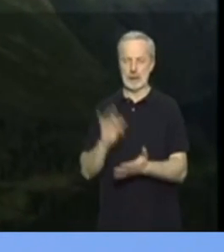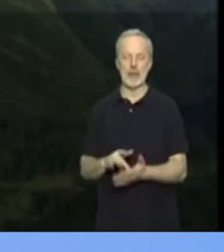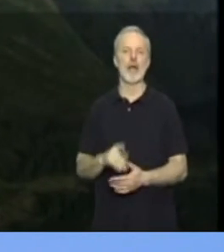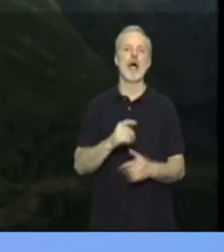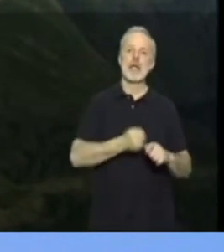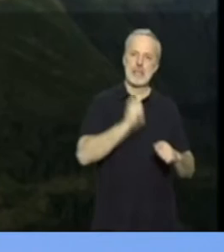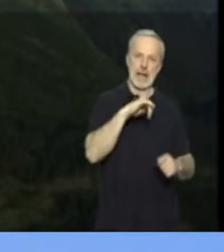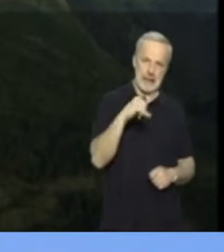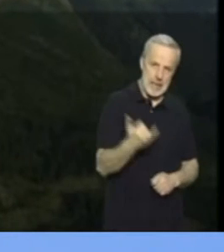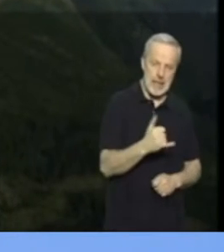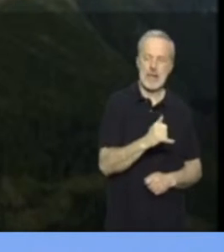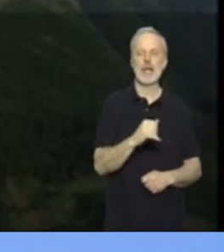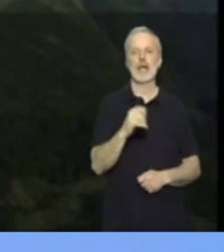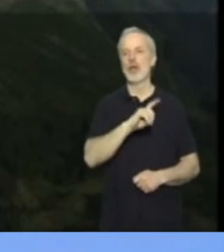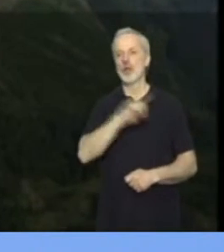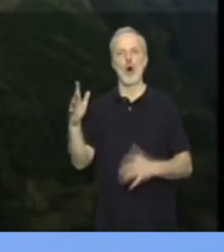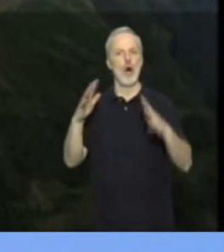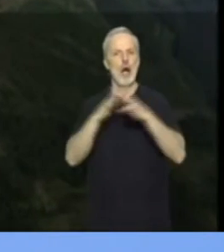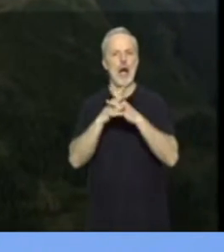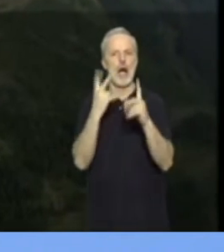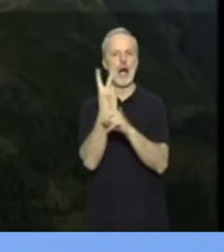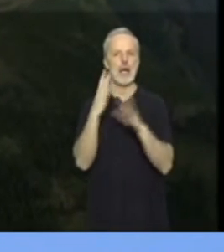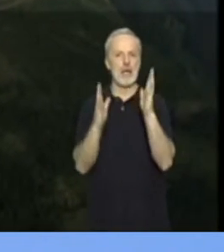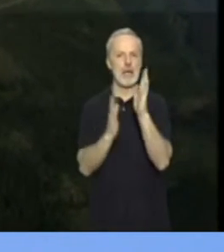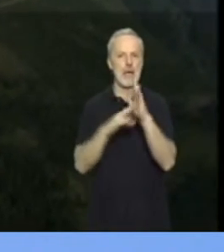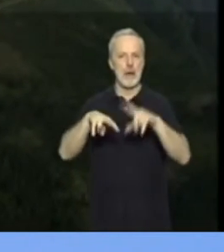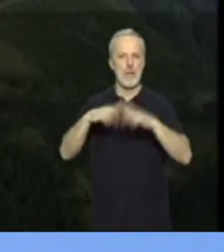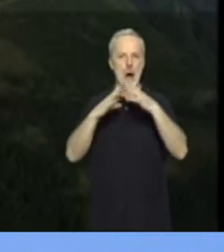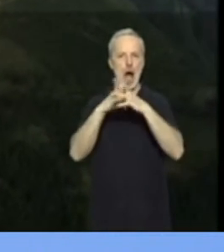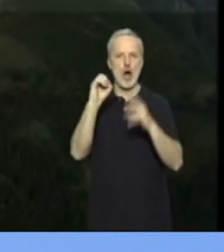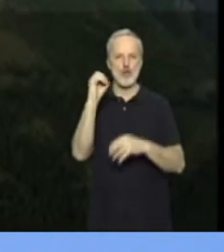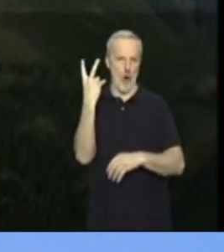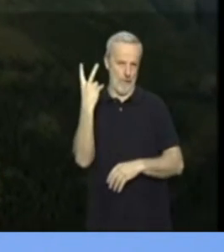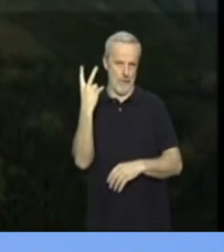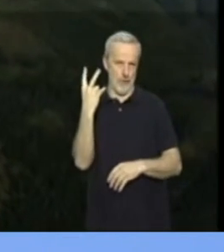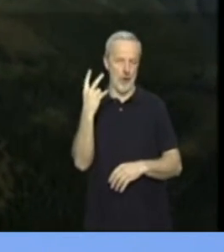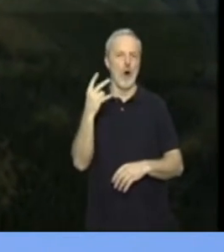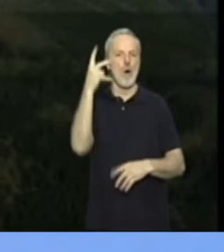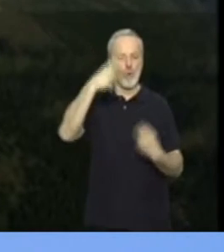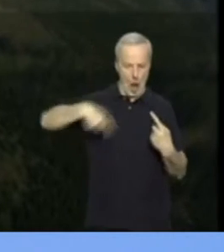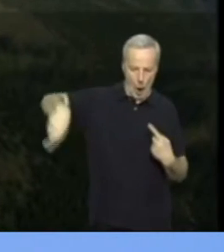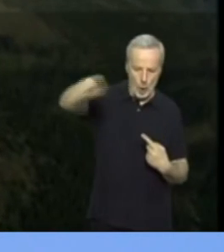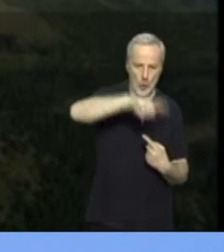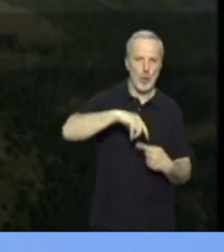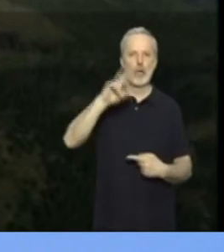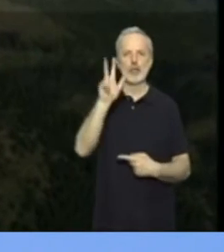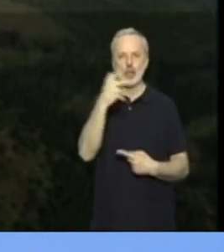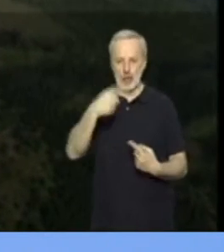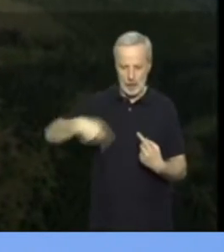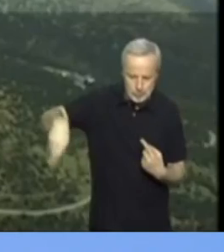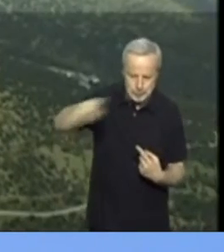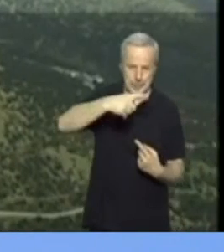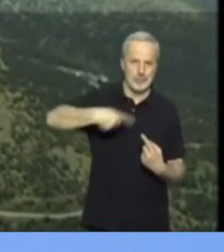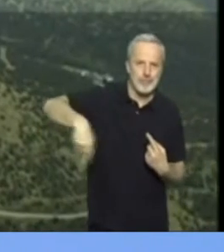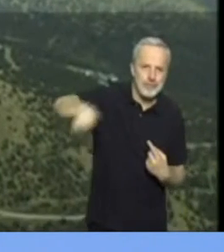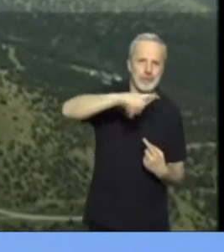etapa má cíl v Rýmařově, kde se jedou 3 okruhy. Je to takový začátek, kde může vyhrát i